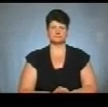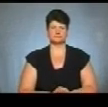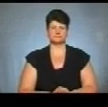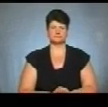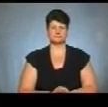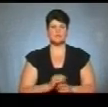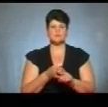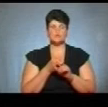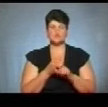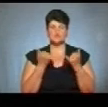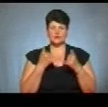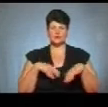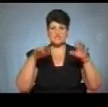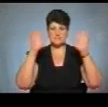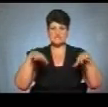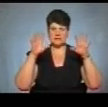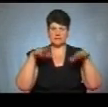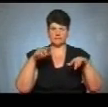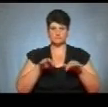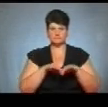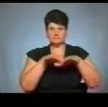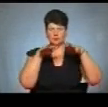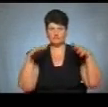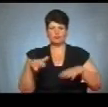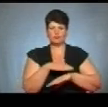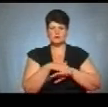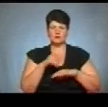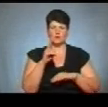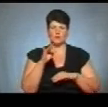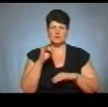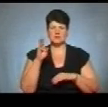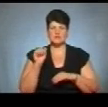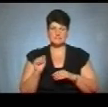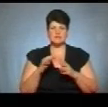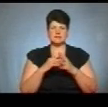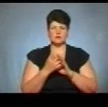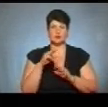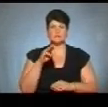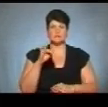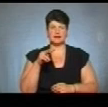Через сьогоднішню зливу підтопило вулицю Крушельницької в Тернополі і село Тилявка на Шумщині.